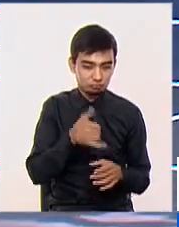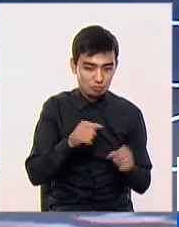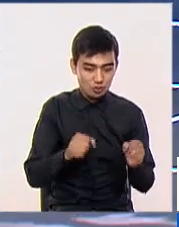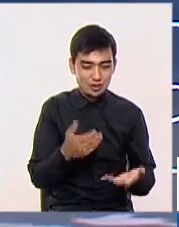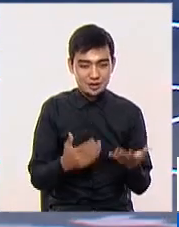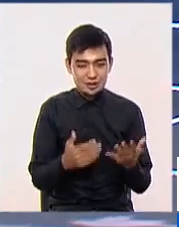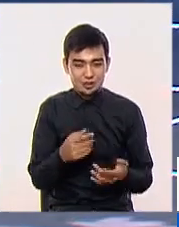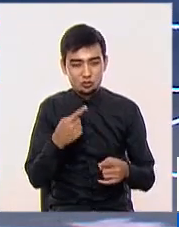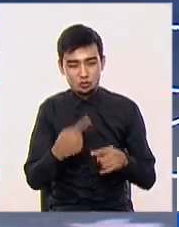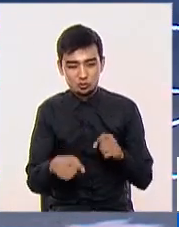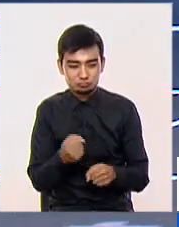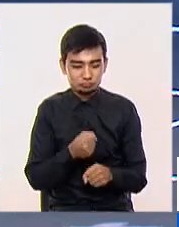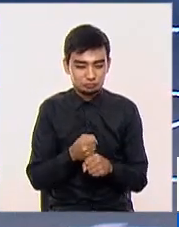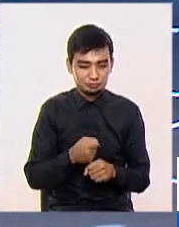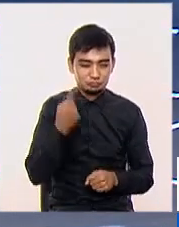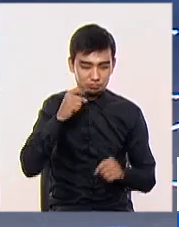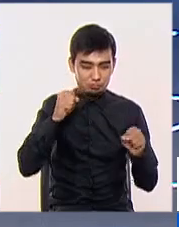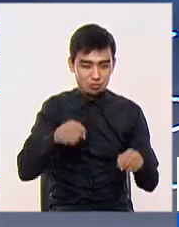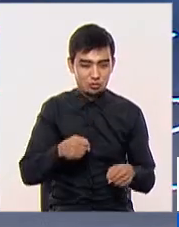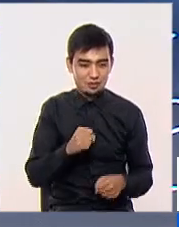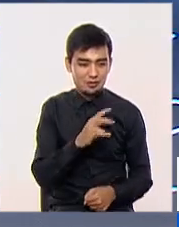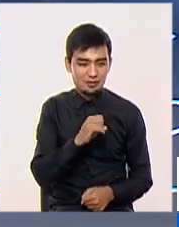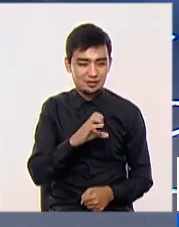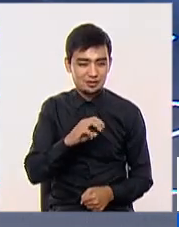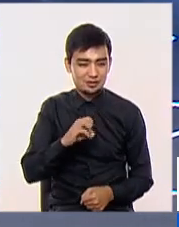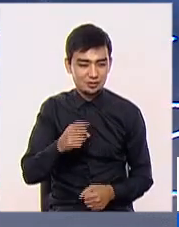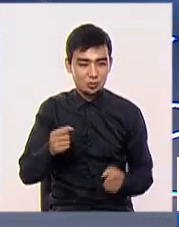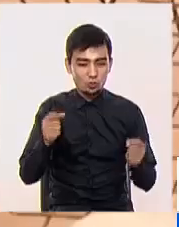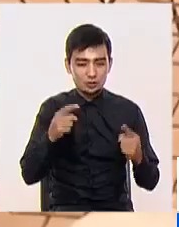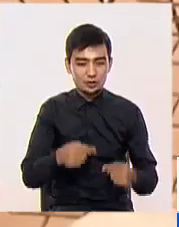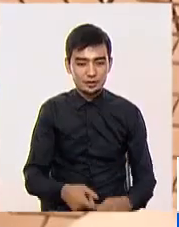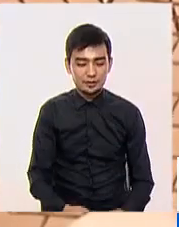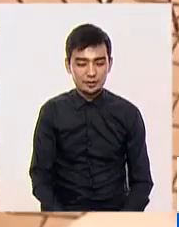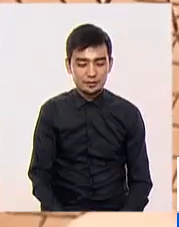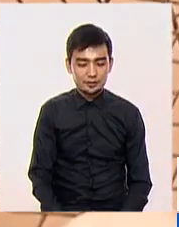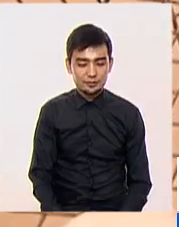производстве кондитерских изделий. Анастасия Новикова изучила вопрос.